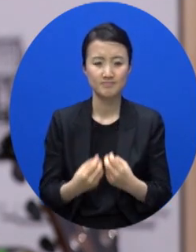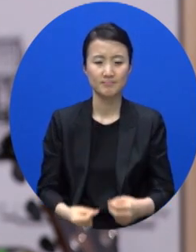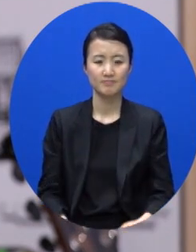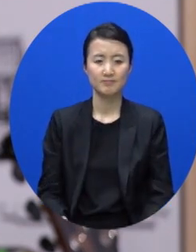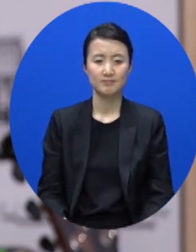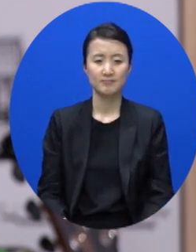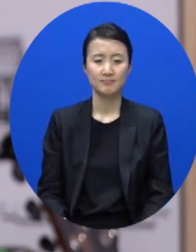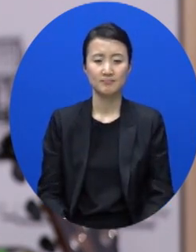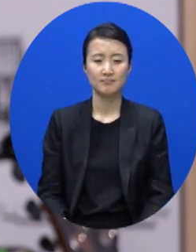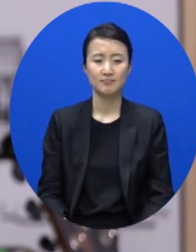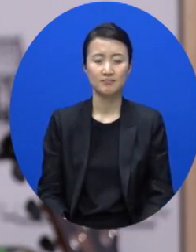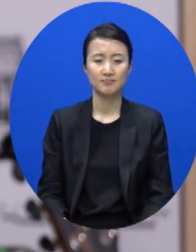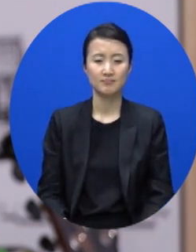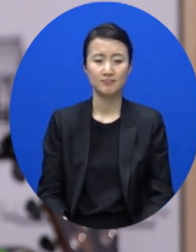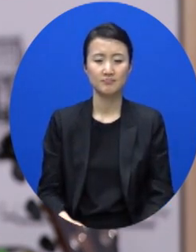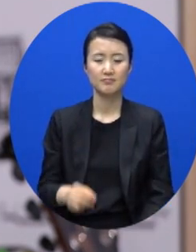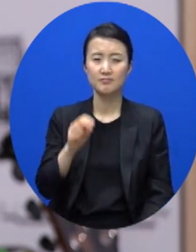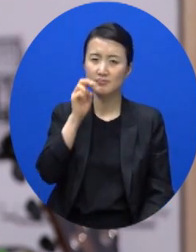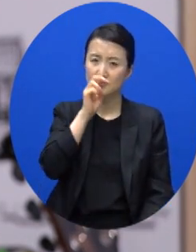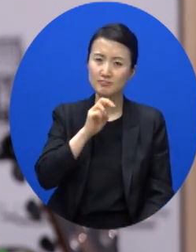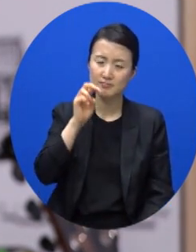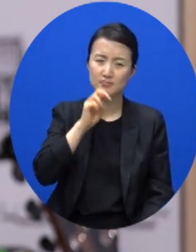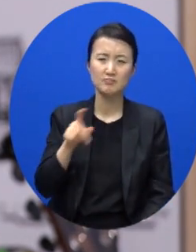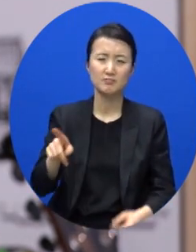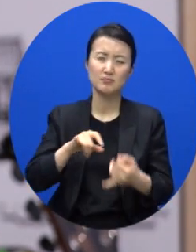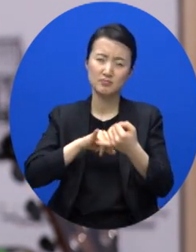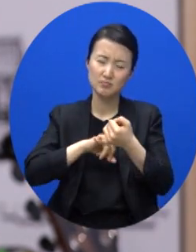음악을 안 해서는 안 되겠다.